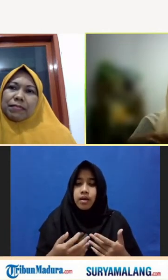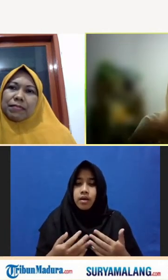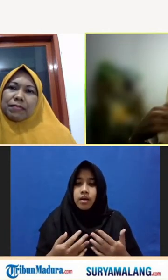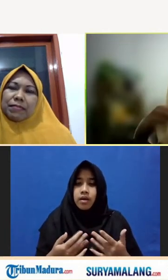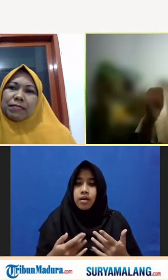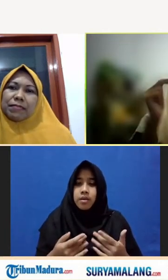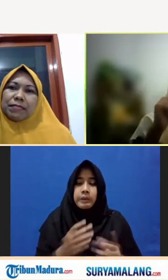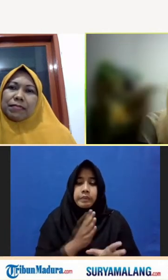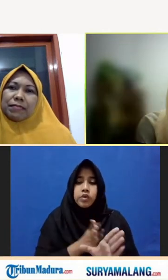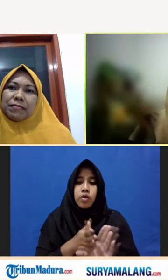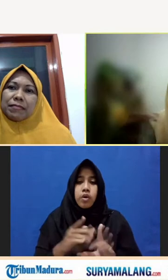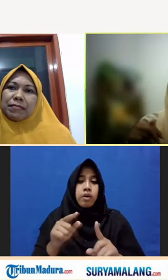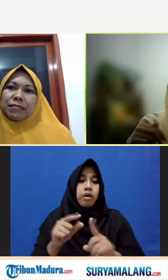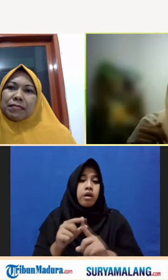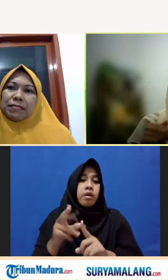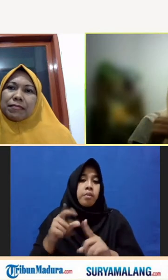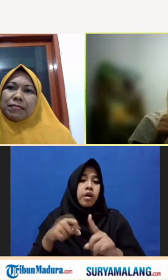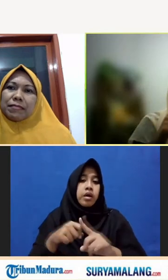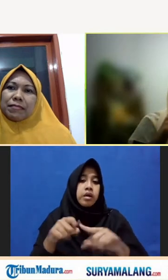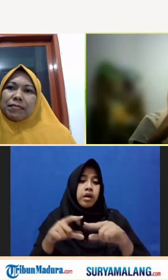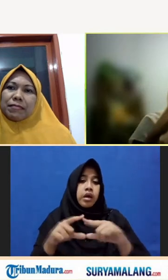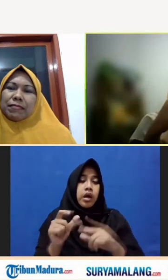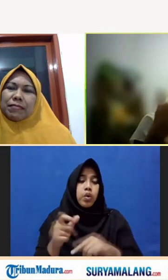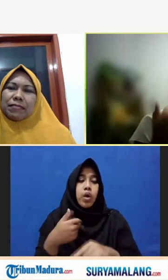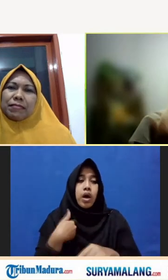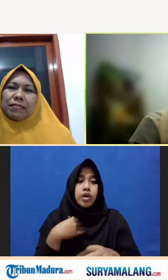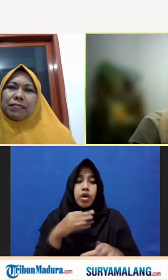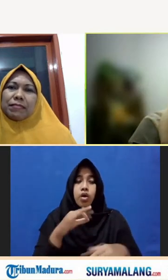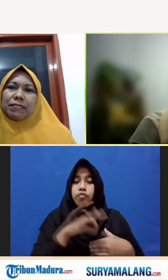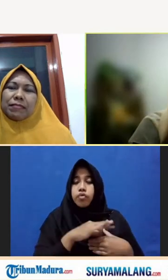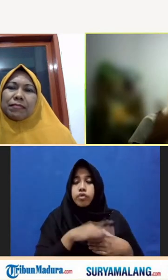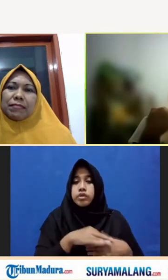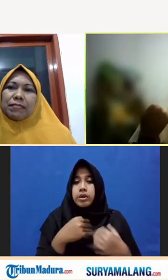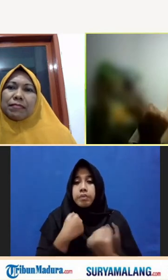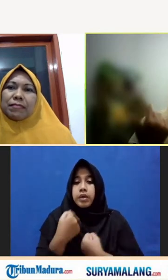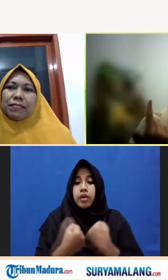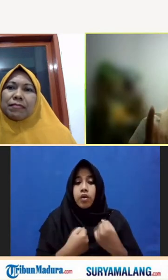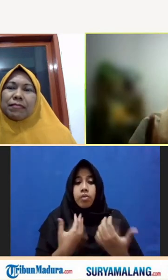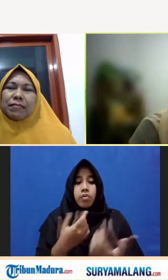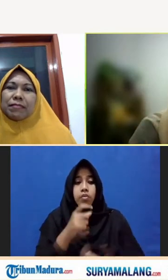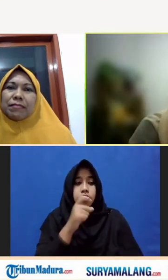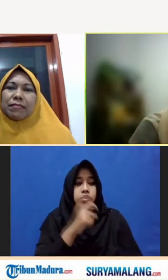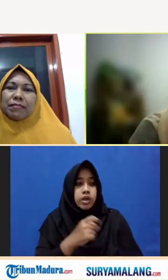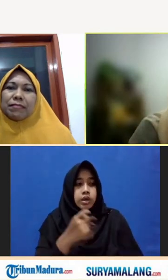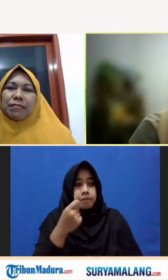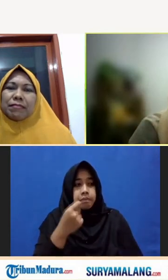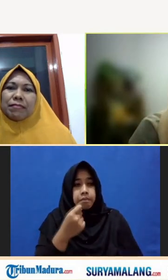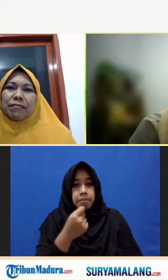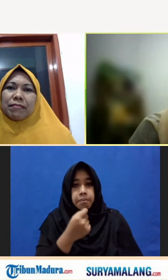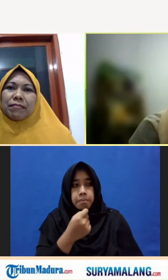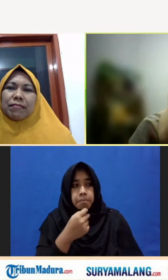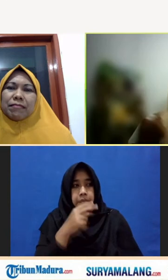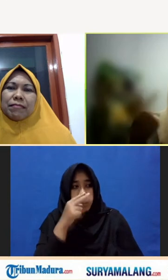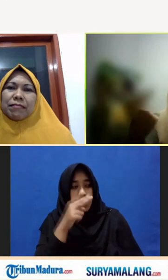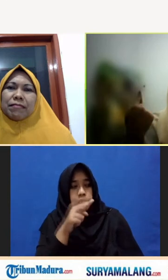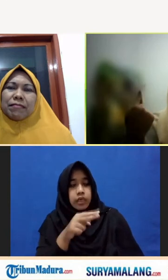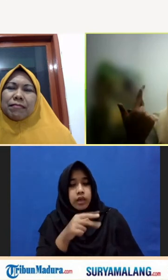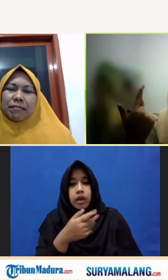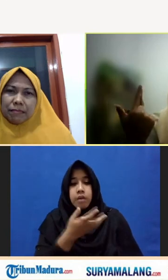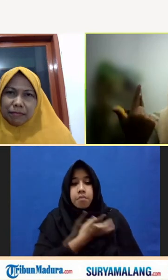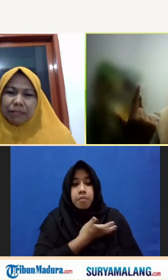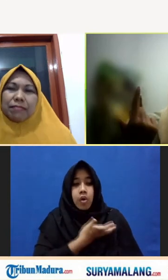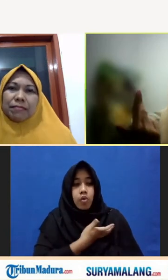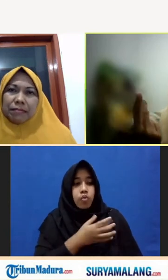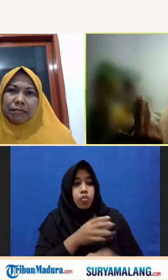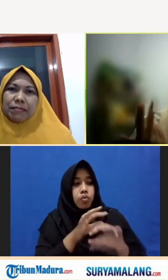psikologi perilaku, ada fungsi perilakunya. Apakah karena dia mau nyari perhatian? Apakah karena dia mau mendapatkan suatu